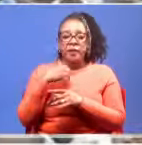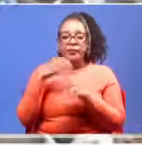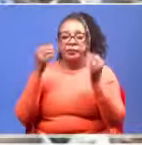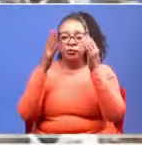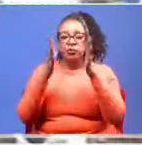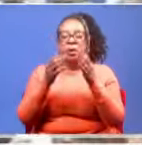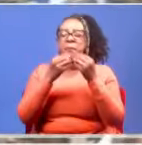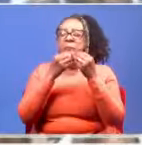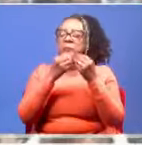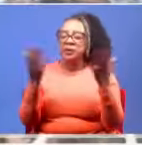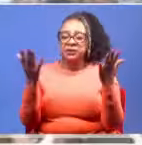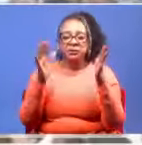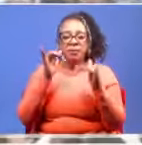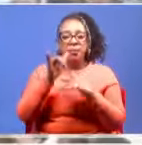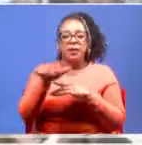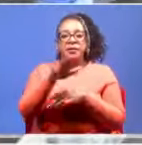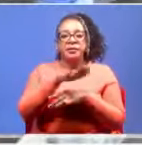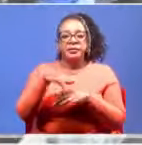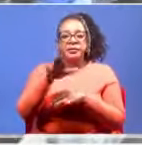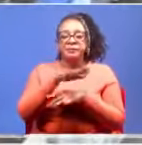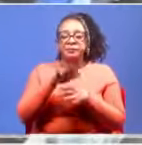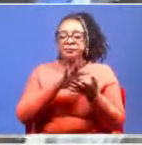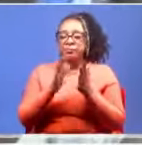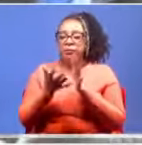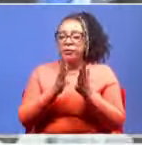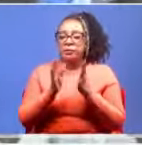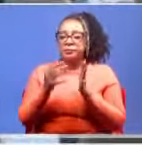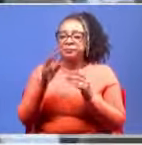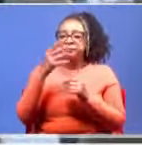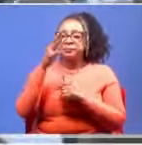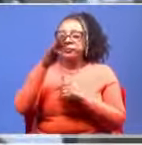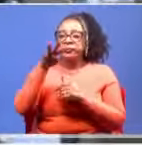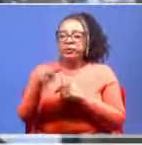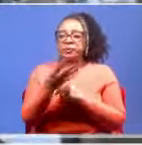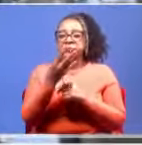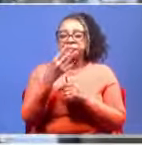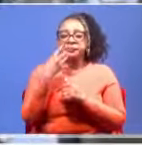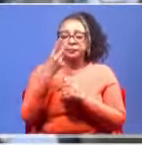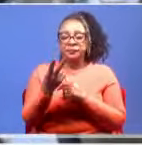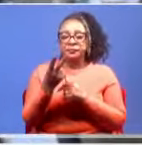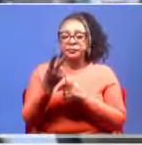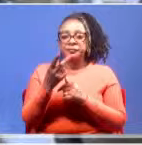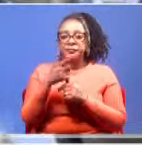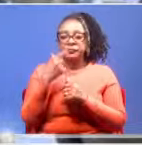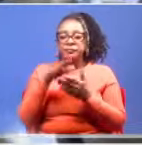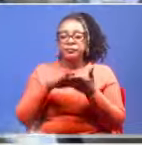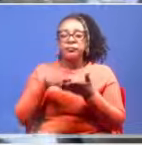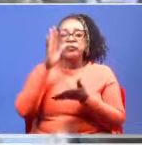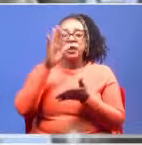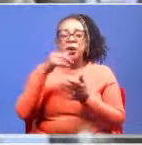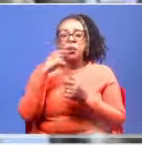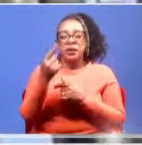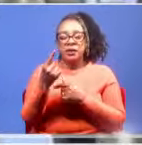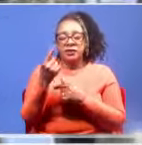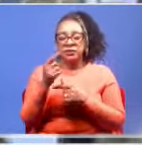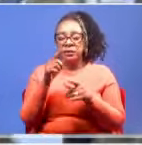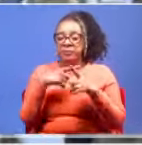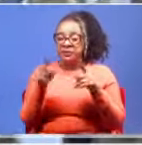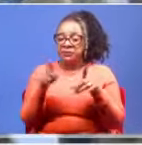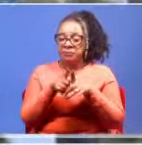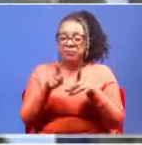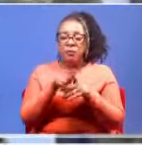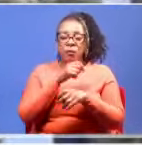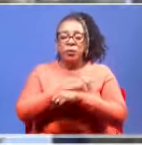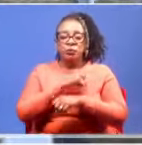wengi katika eneo hilo, takriban wanafunzi 1,200 na walimu zaidi ya 100. Aidha, shule hiyo itanufaika